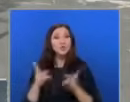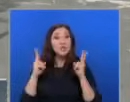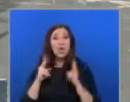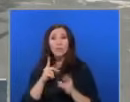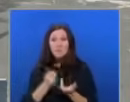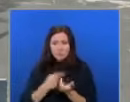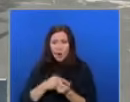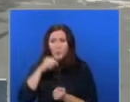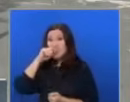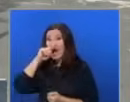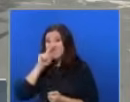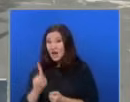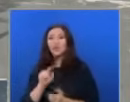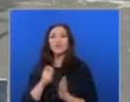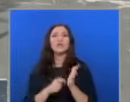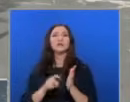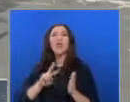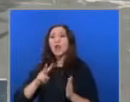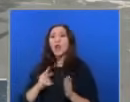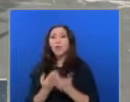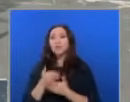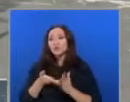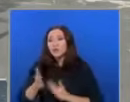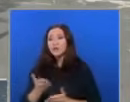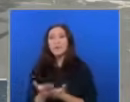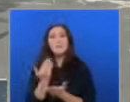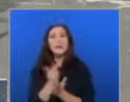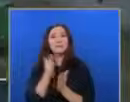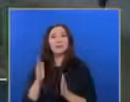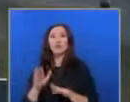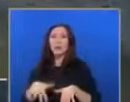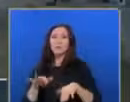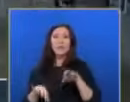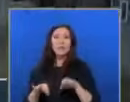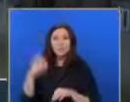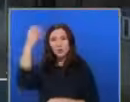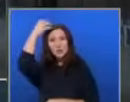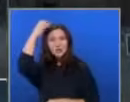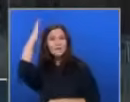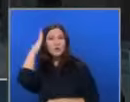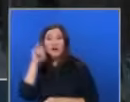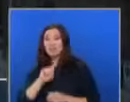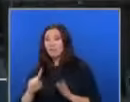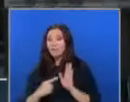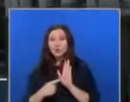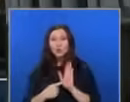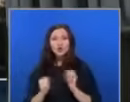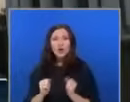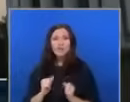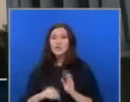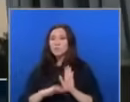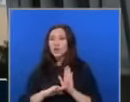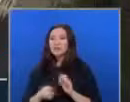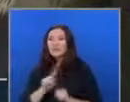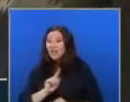решават някои най-важни задачи или ще се отива отново на предсрочни парламентарни избори. Държавният глава не посочи, очаква ли депутати